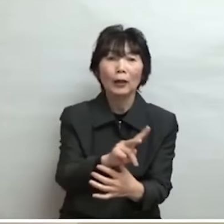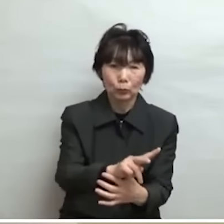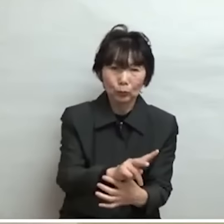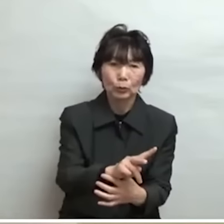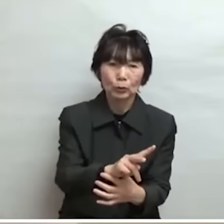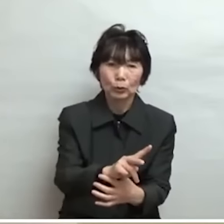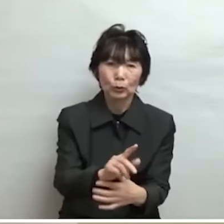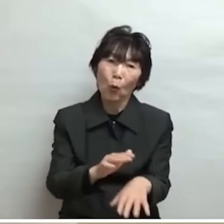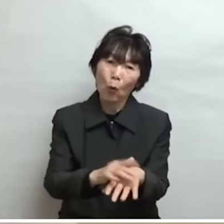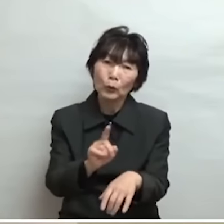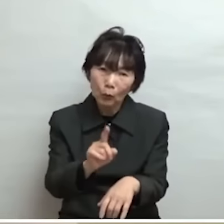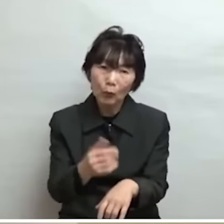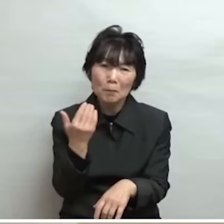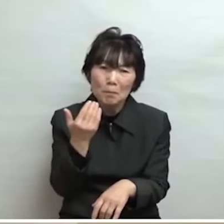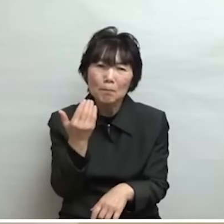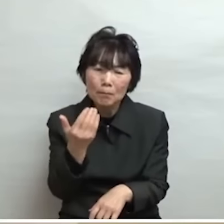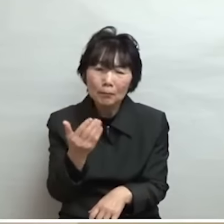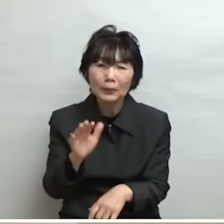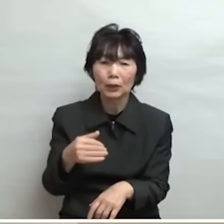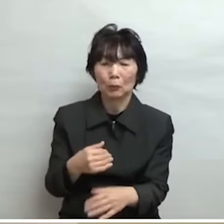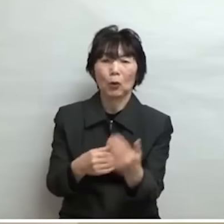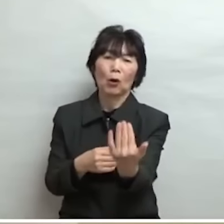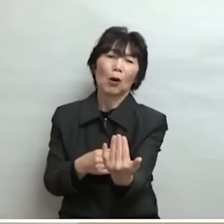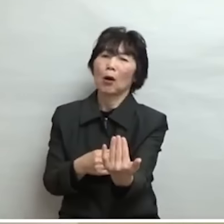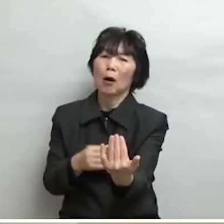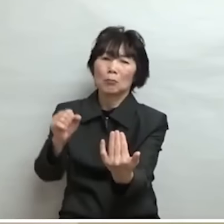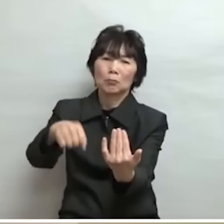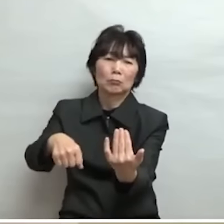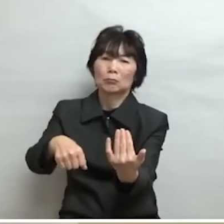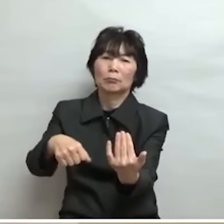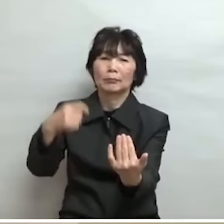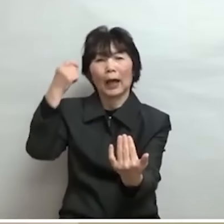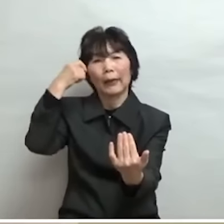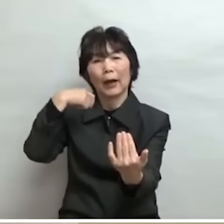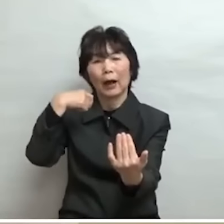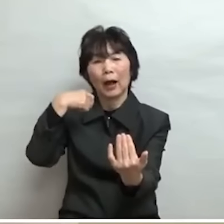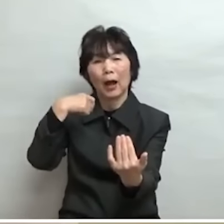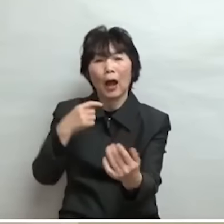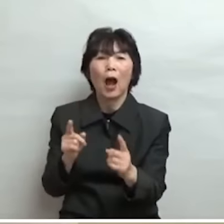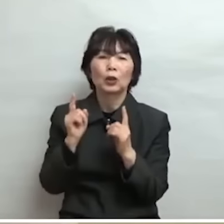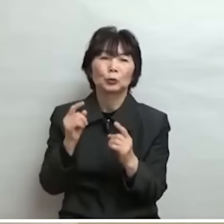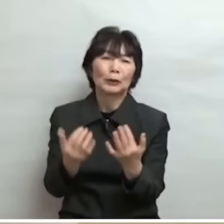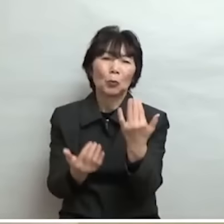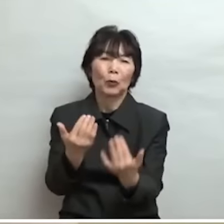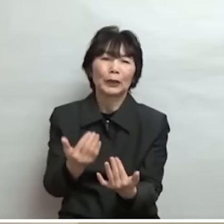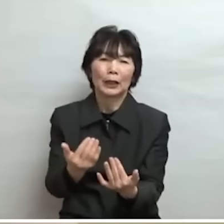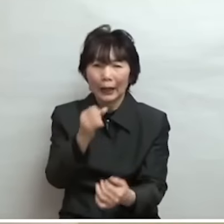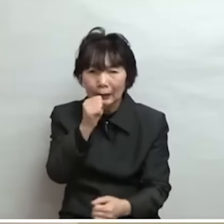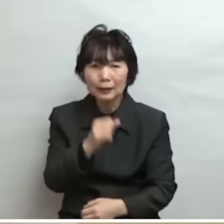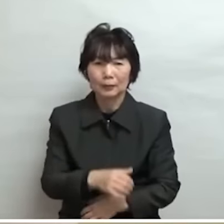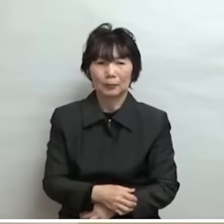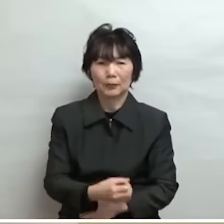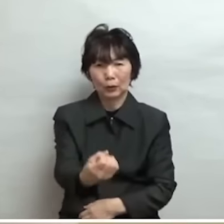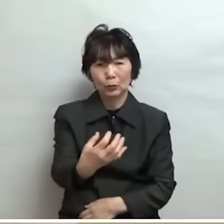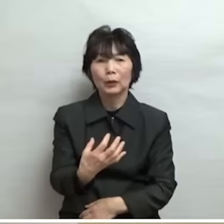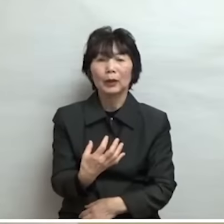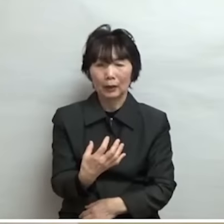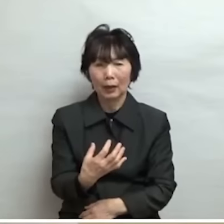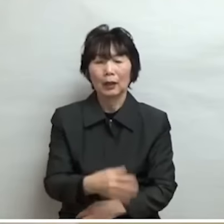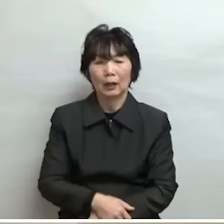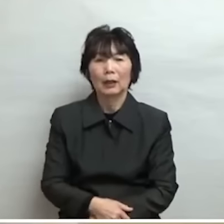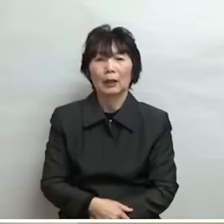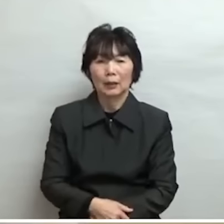渉する中で、なかなか相手の方もそこが受け入れられない、群馬の森にあることがいいという中で、またその尊